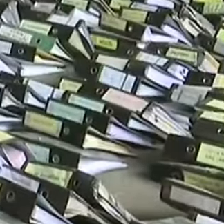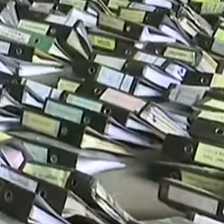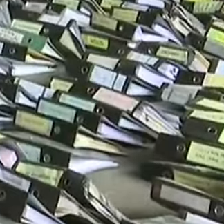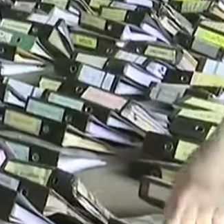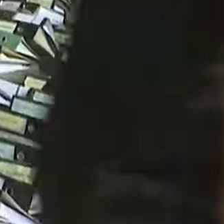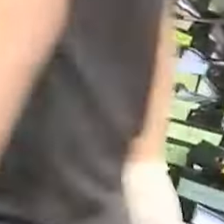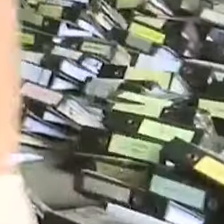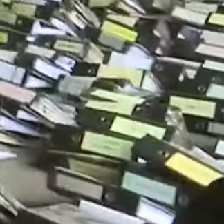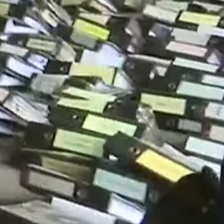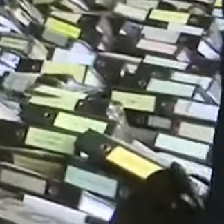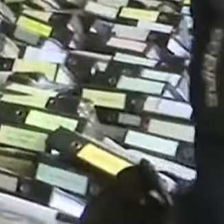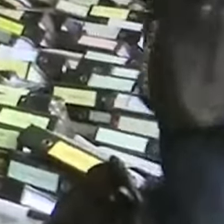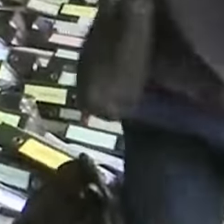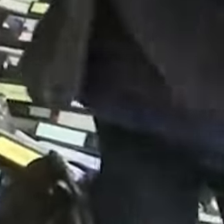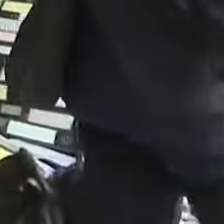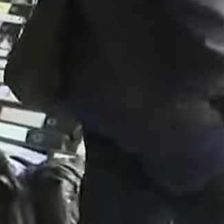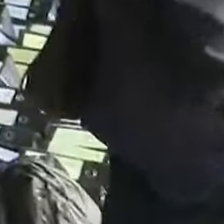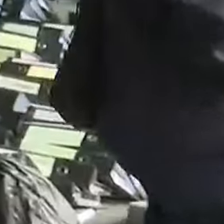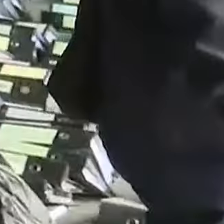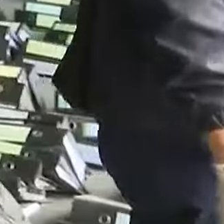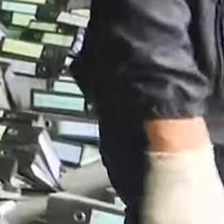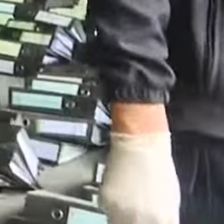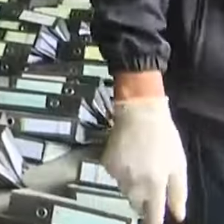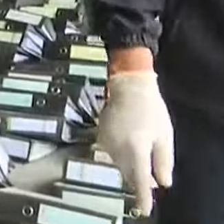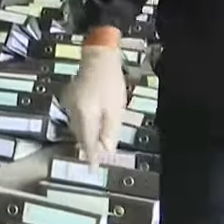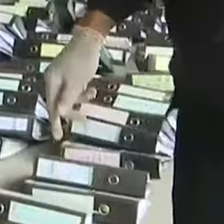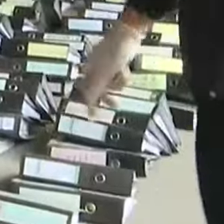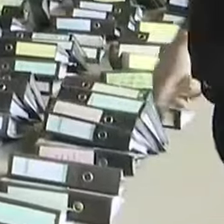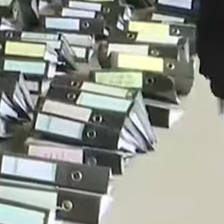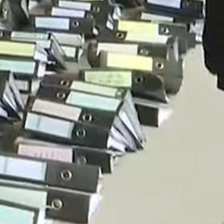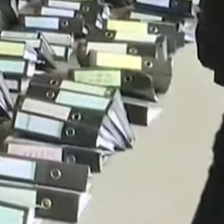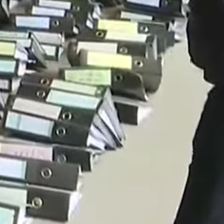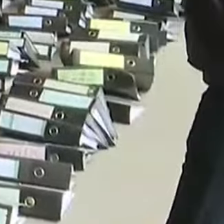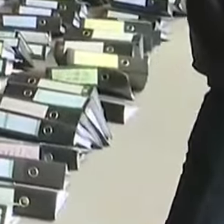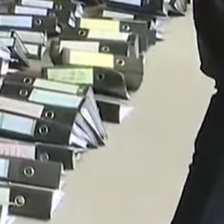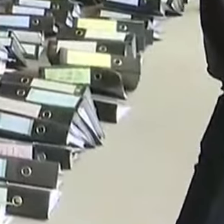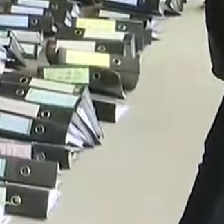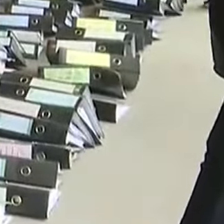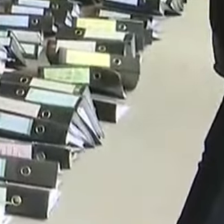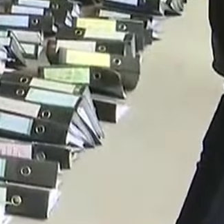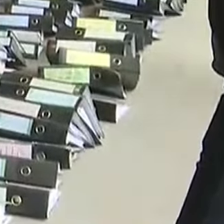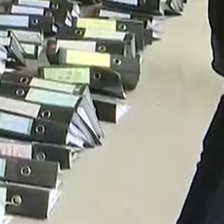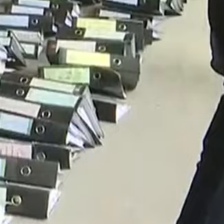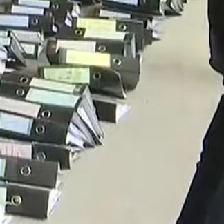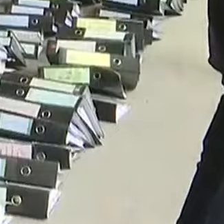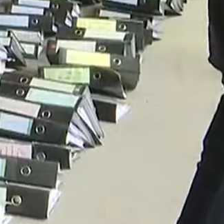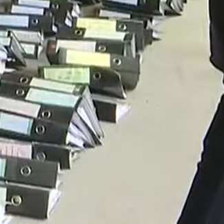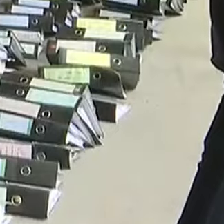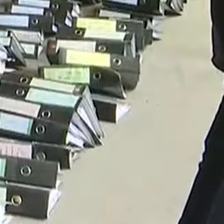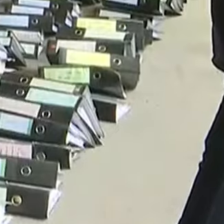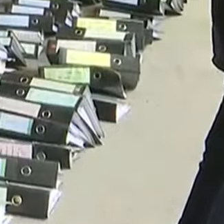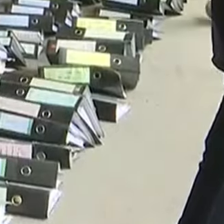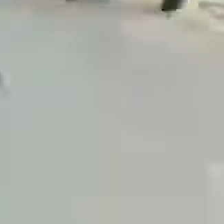ค่ะค่ะ การทำงานเนี่ยจากไฟไหม้ที่มาตาพุดเนี่ยนะครับ ค่ะ เราพบว่ามันมีความสัมพันธ์